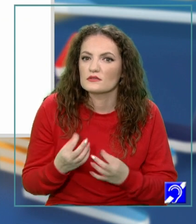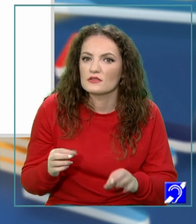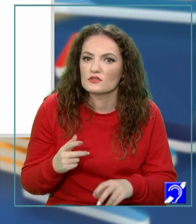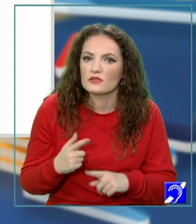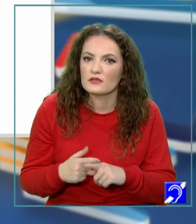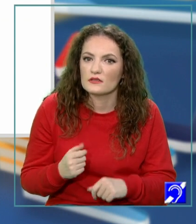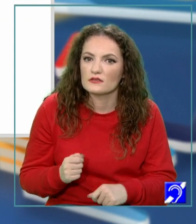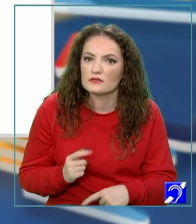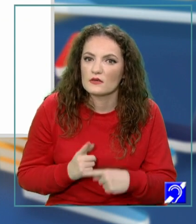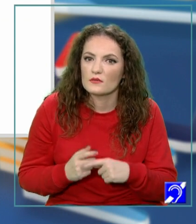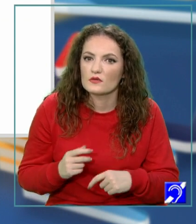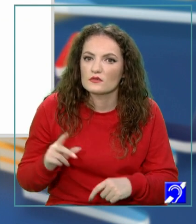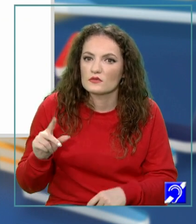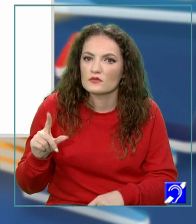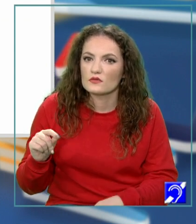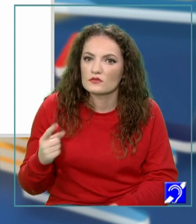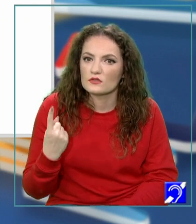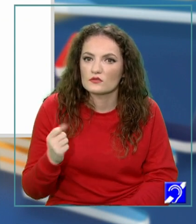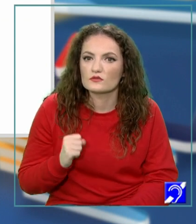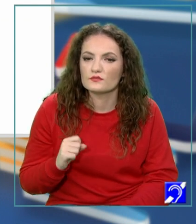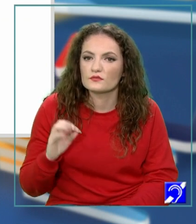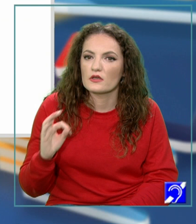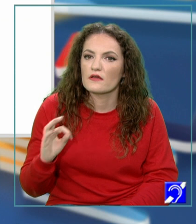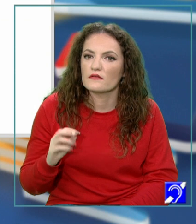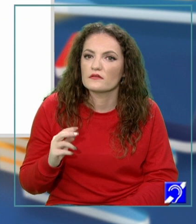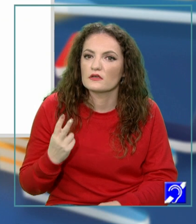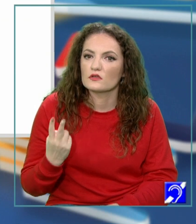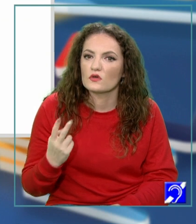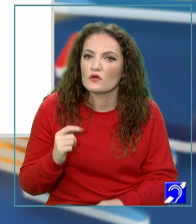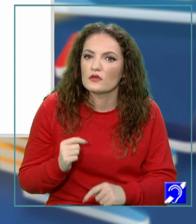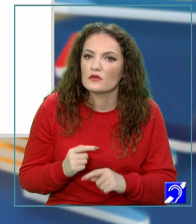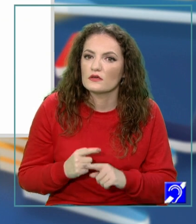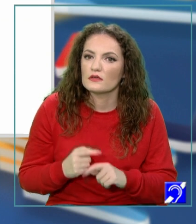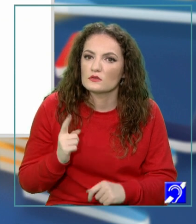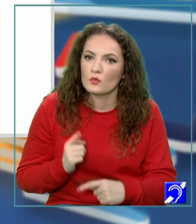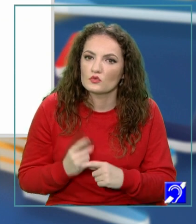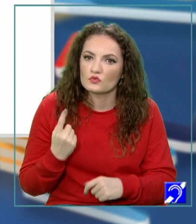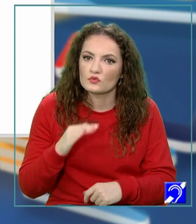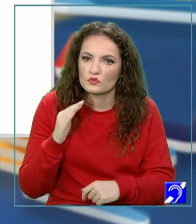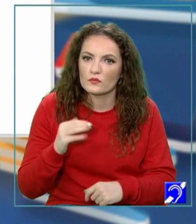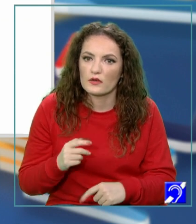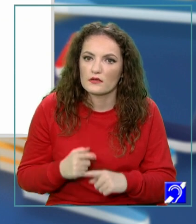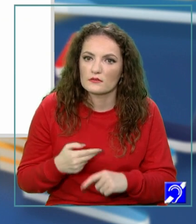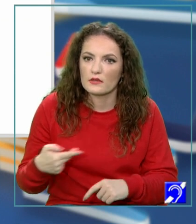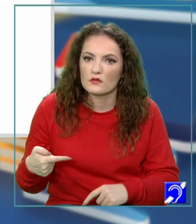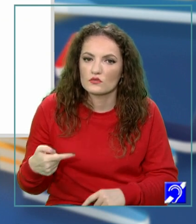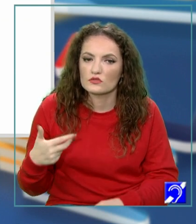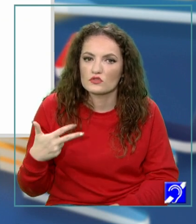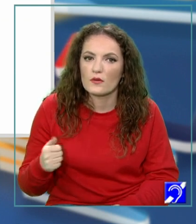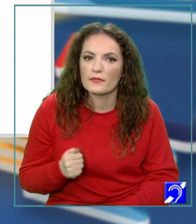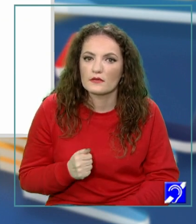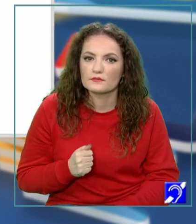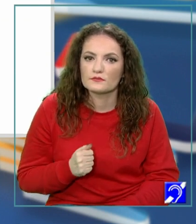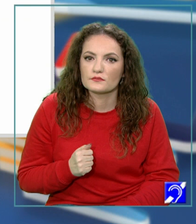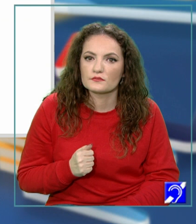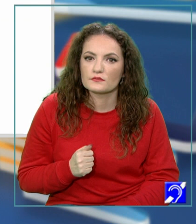minus elementele 3 și 7. Rezultatul calculului e minus f este. Și am din nou 4 soluții. Pentru aceasta începem rezolvarea